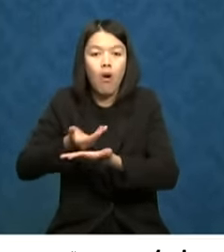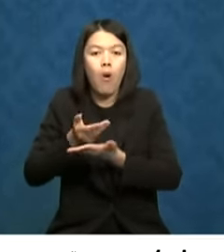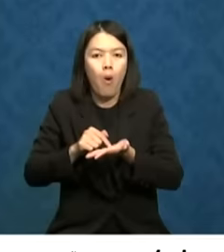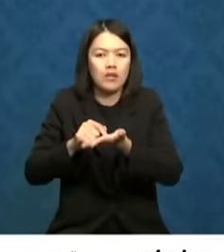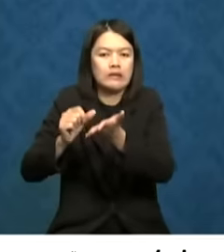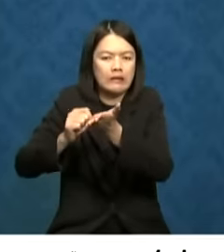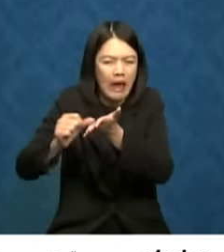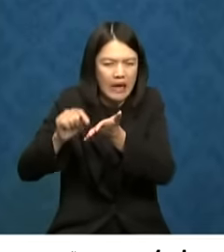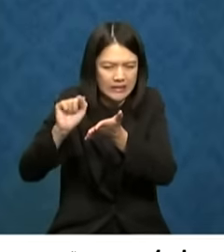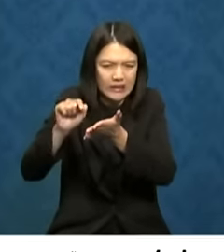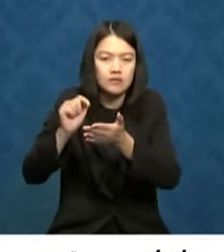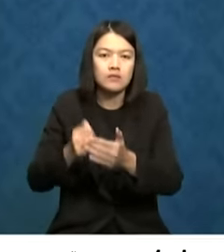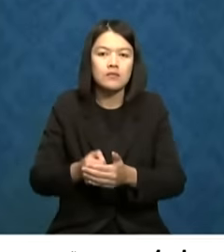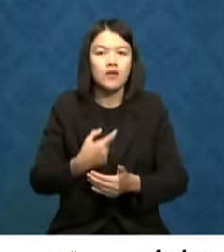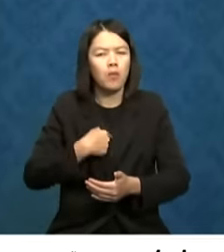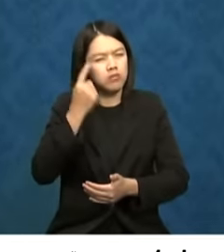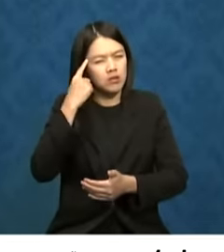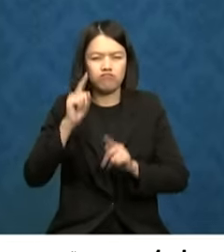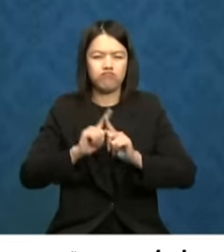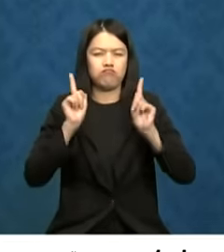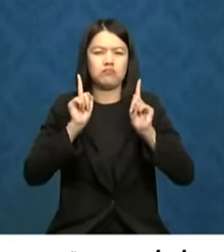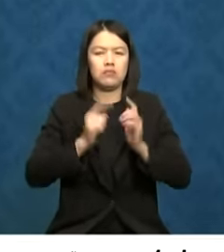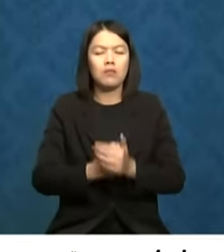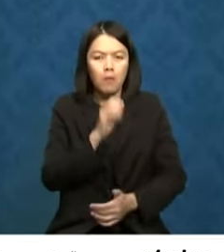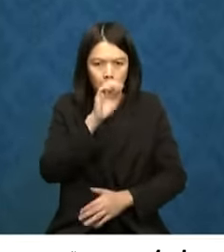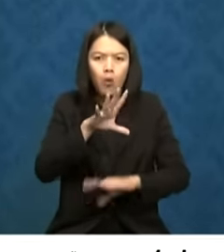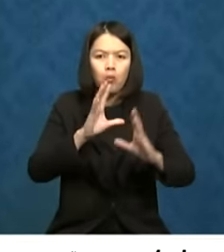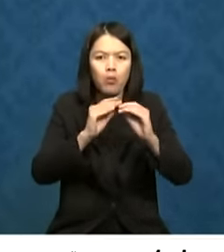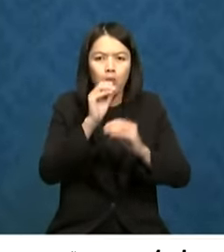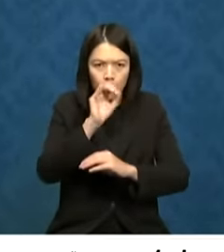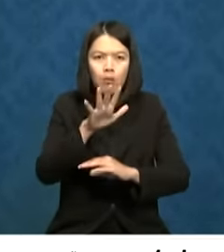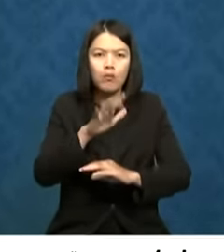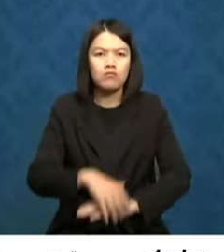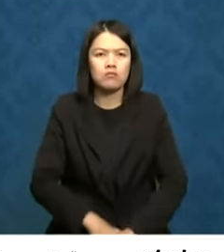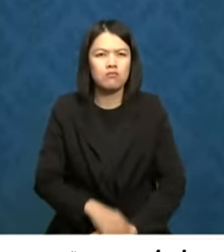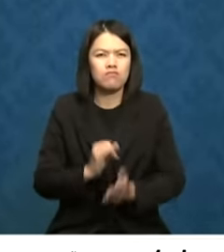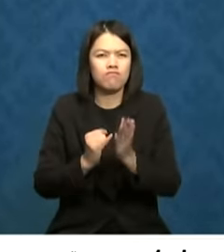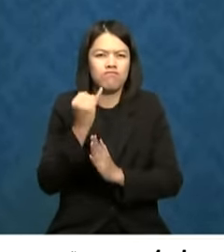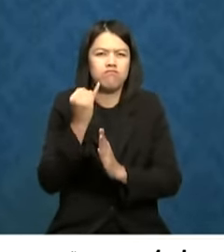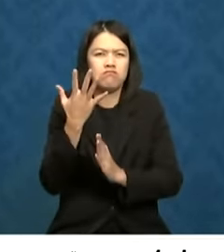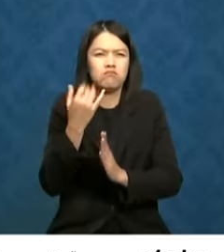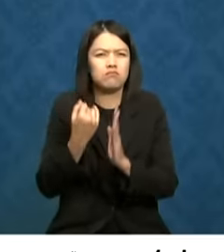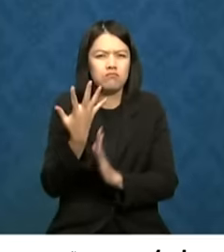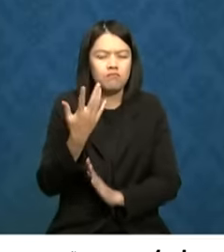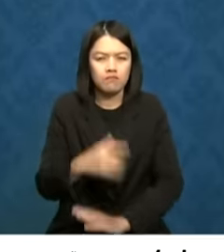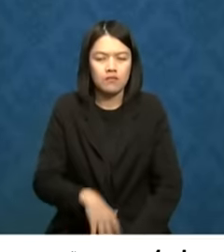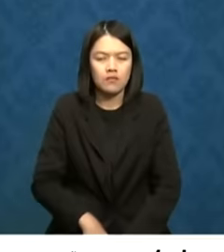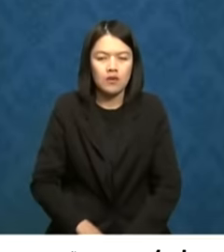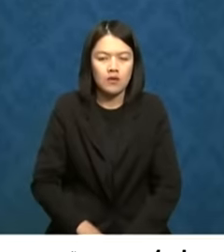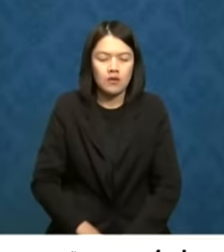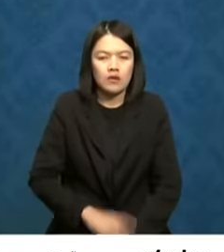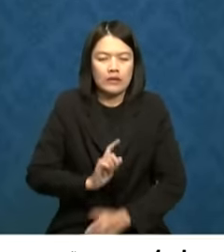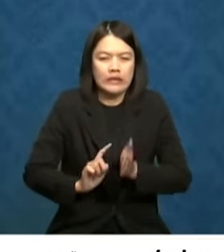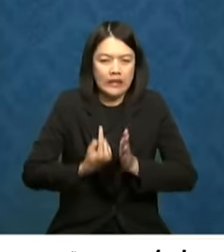เปลี่ยนแปลงรายการนี้ซึ่งผมไม่เห็นด้วยแล้วผมก็พูดในที่ประชุมว่าไม่ถูกต้องแต่นั่นเป็นเพียงจุด